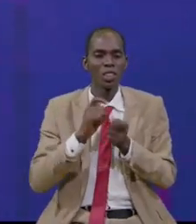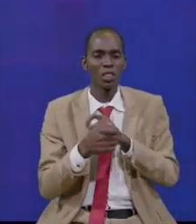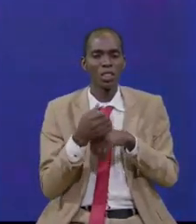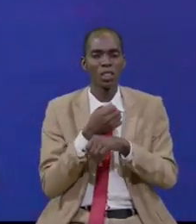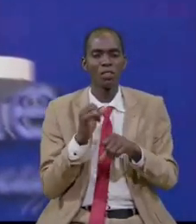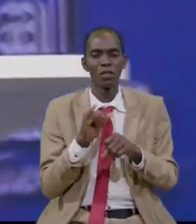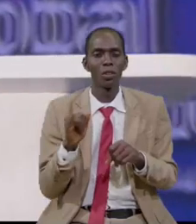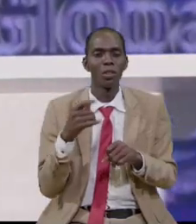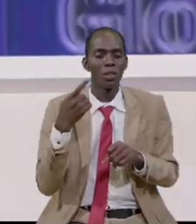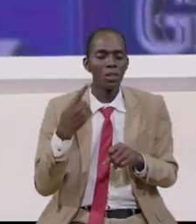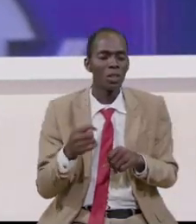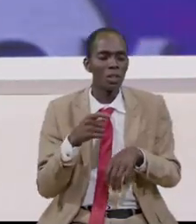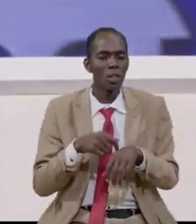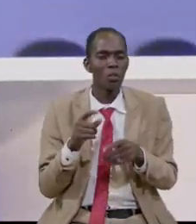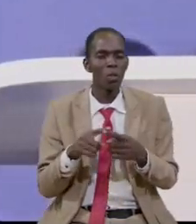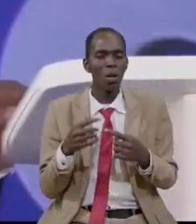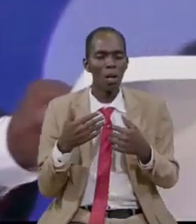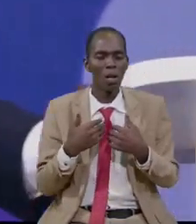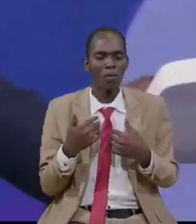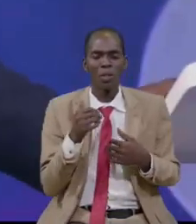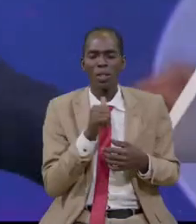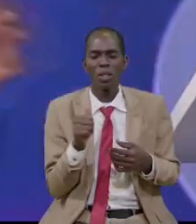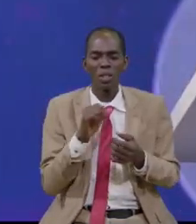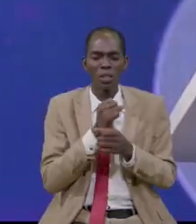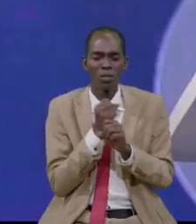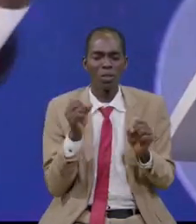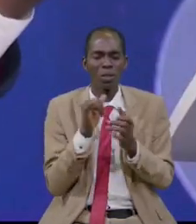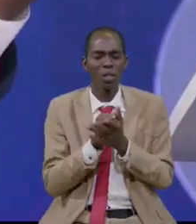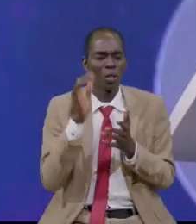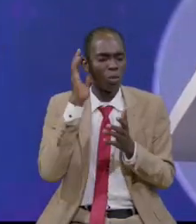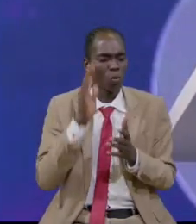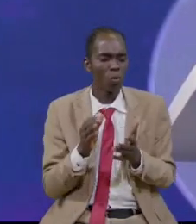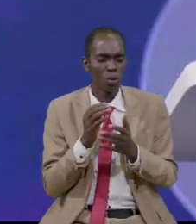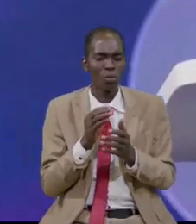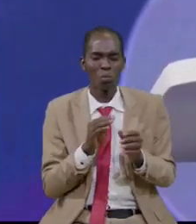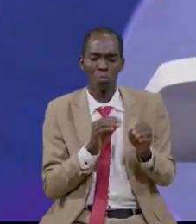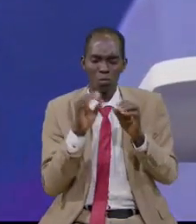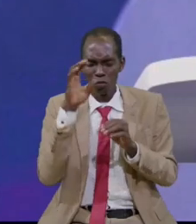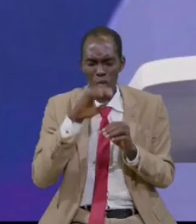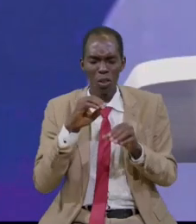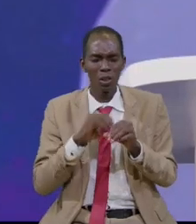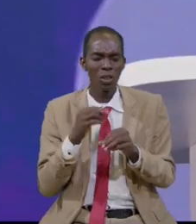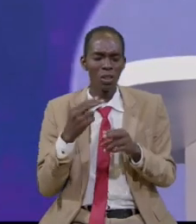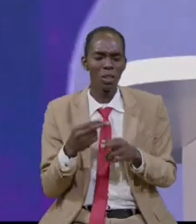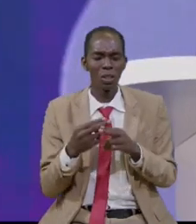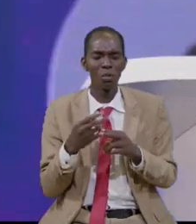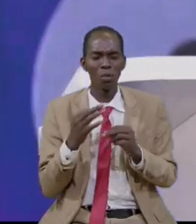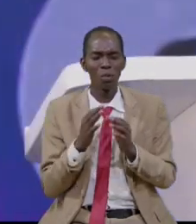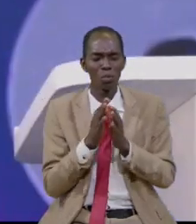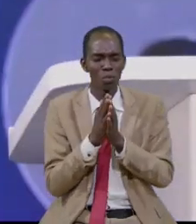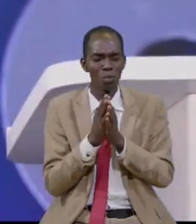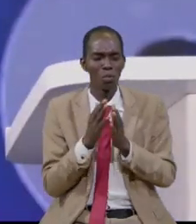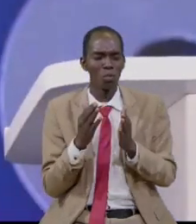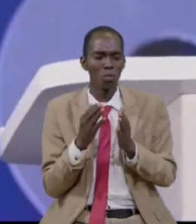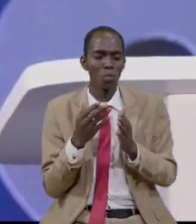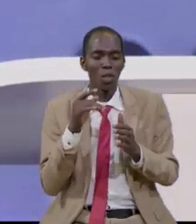a un moment pour avoir un salut qui placera votre nom dans le livre de vie. Vous négligez. Comment est-ce que